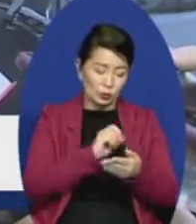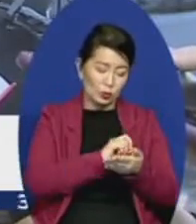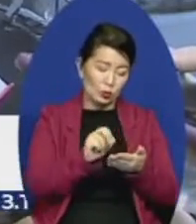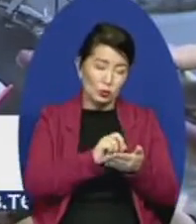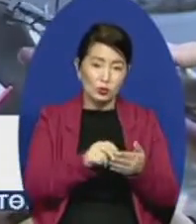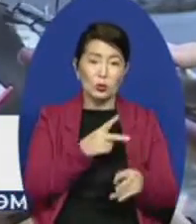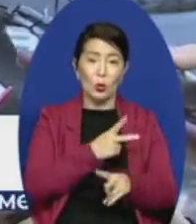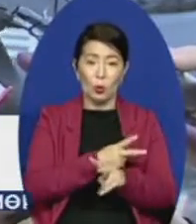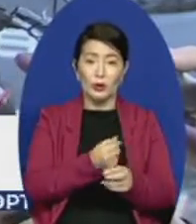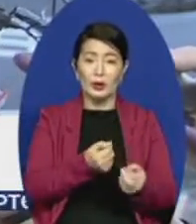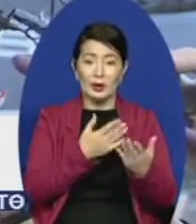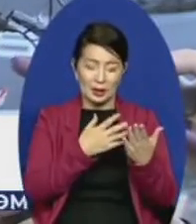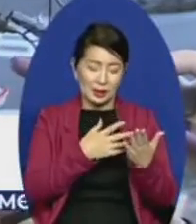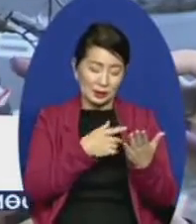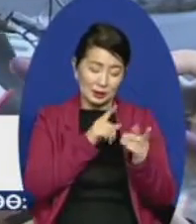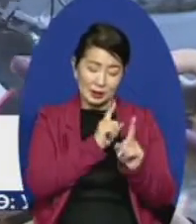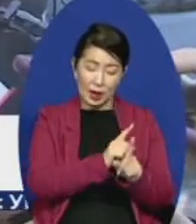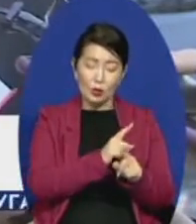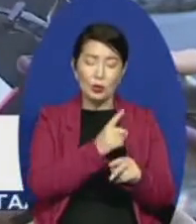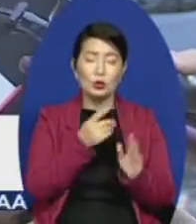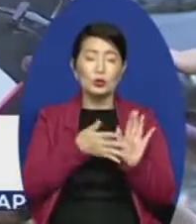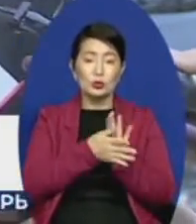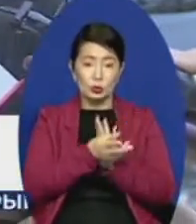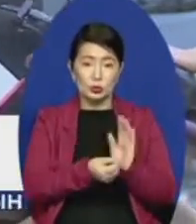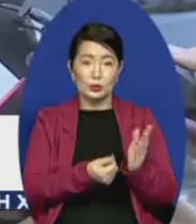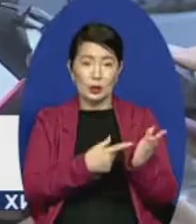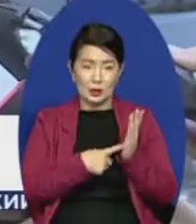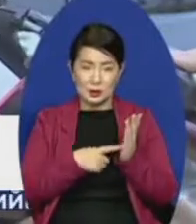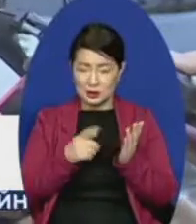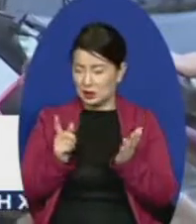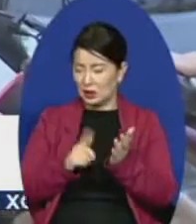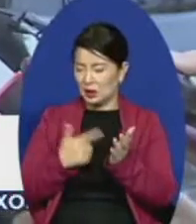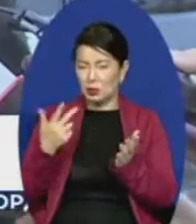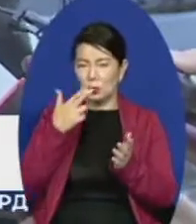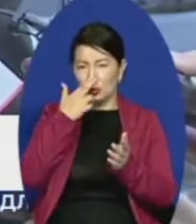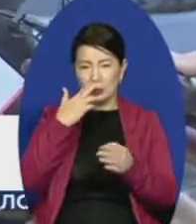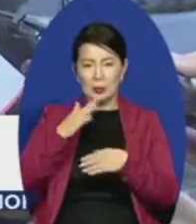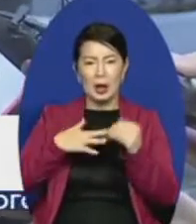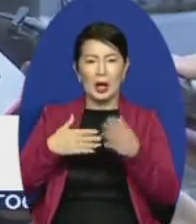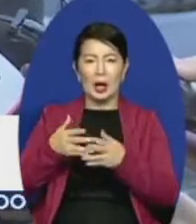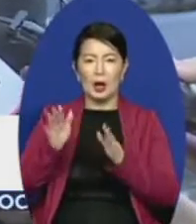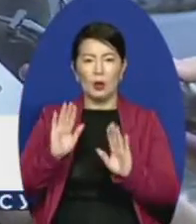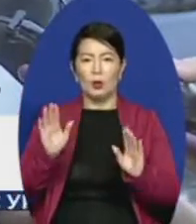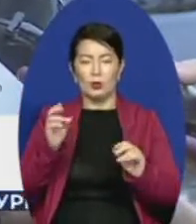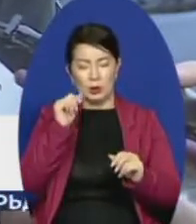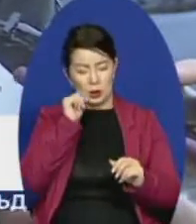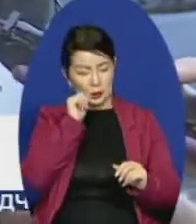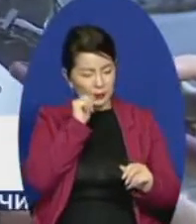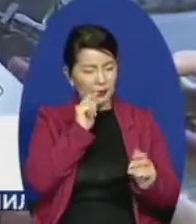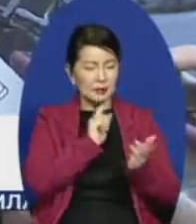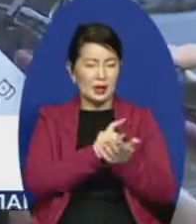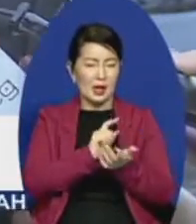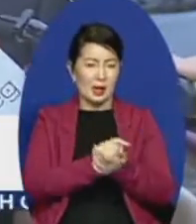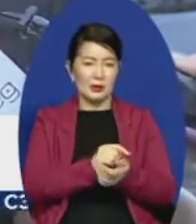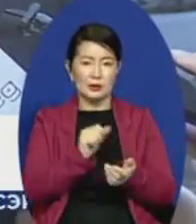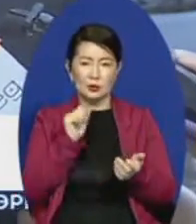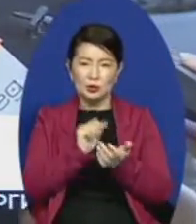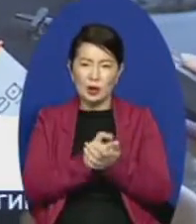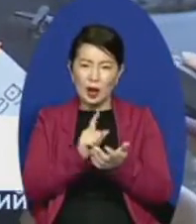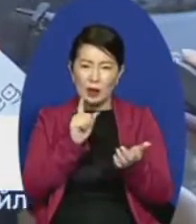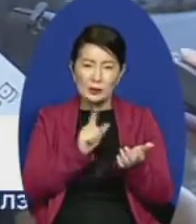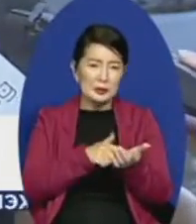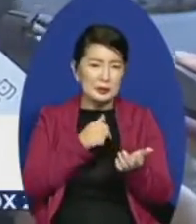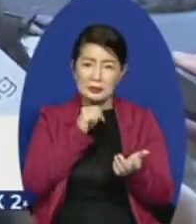хийж байгаа гэсэн. Тэр хэмнэлтийн хуулийн үндсэн агуулгач нь бол одоо хэрэгцээгүй барилга байшин барихаас эхлээд бүгдийг химнэ гэж байна шүү.